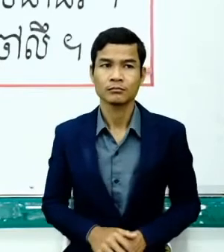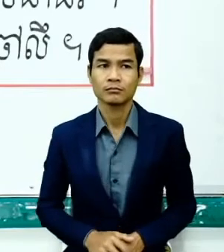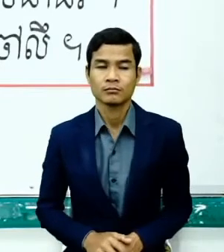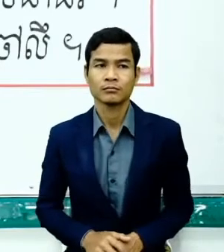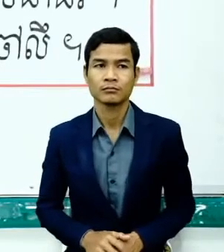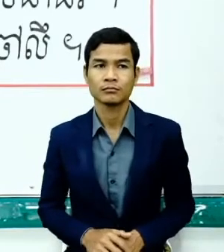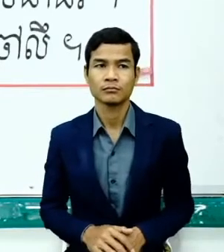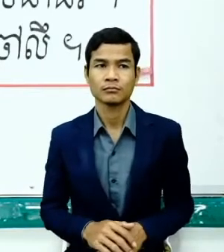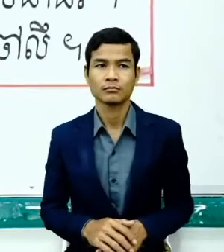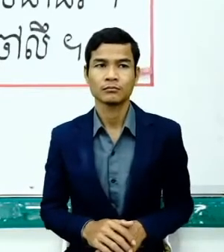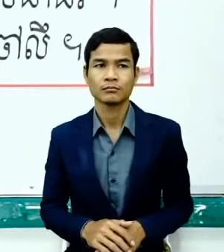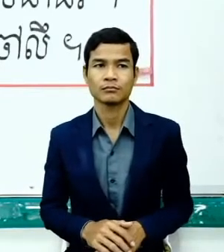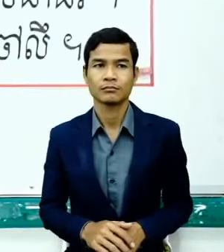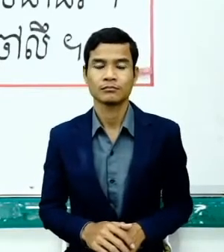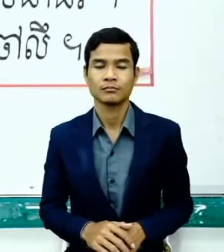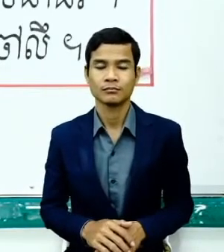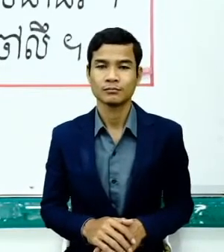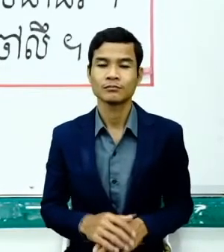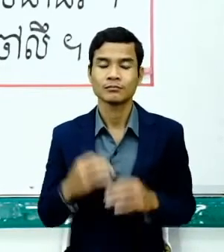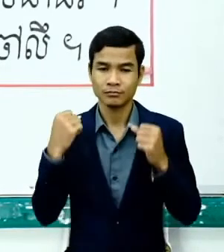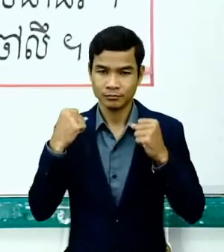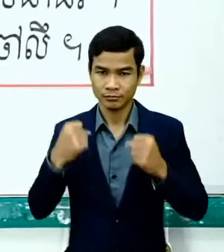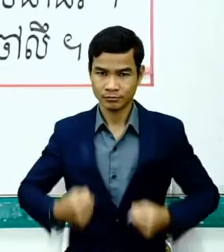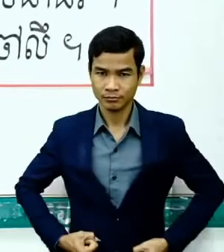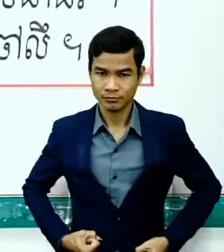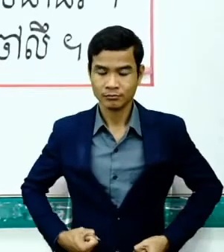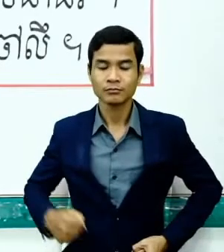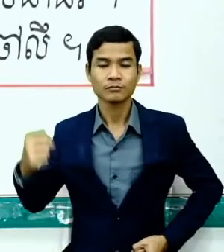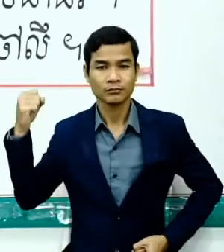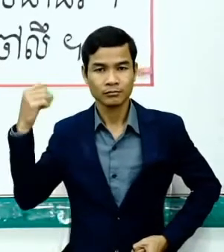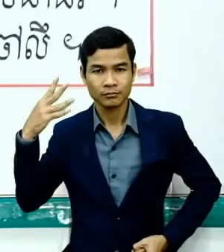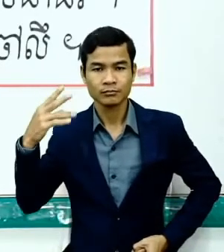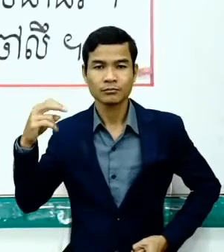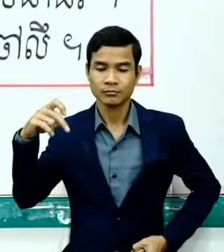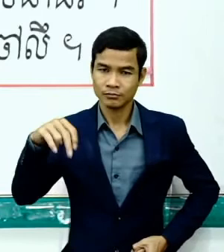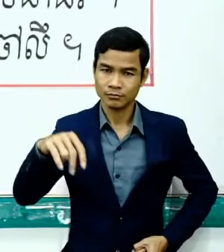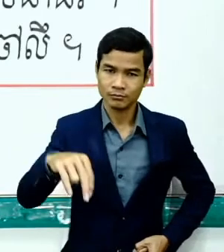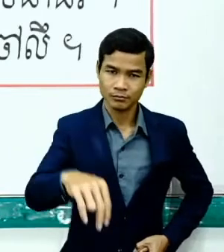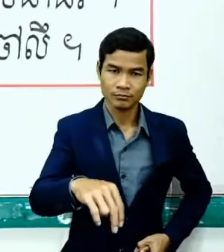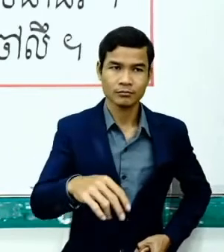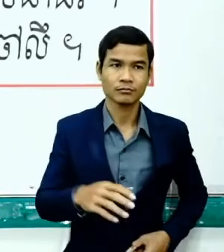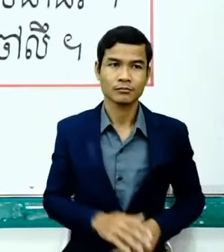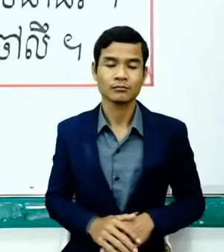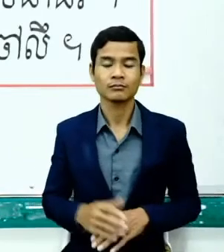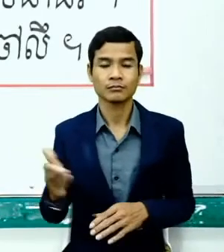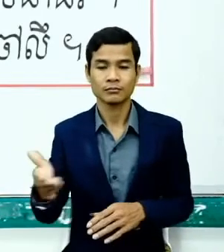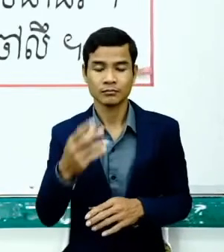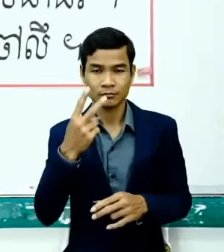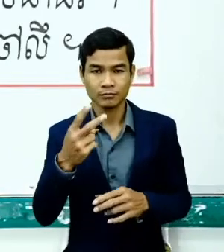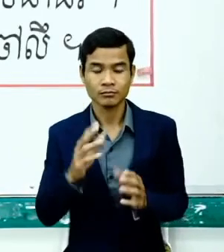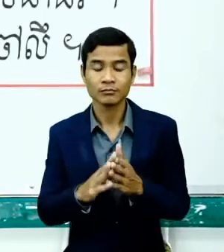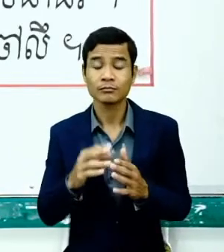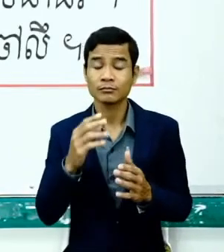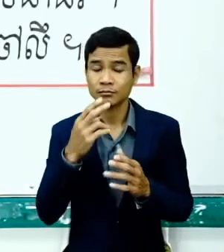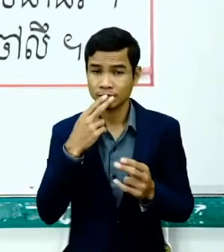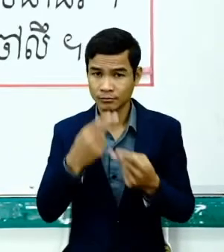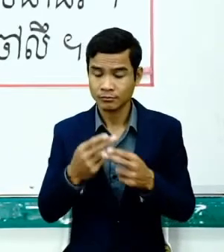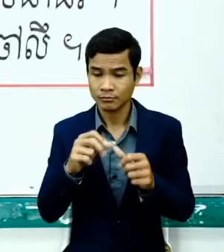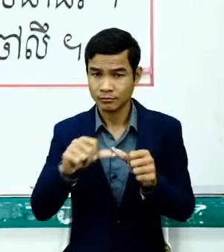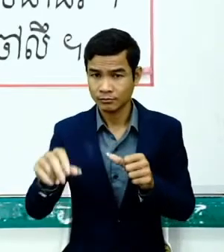ចាគឺគាត់លីកាផាចាគឺលីកាផាចោះដីកូនកូនត្រៀមខ្លួនឆ្លើយសំណួរប